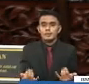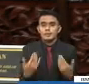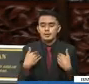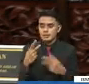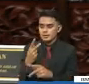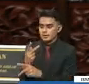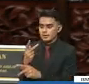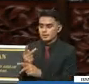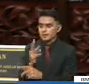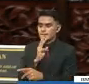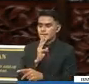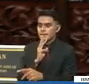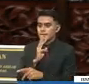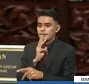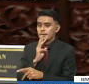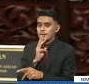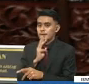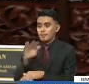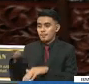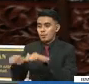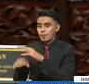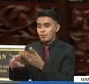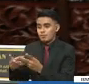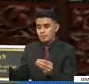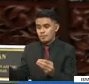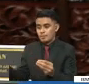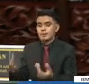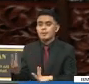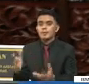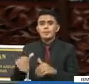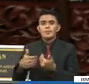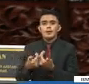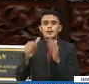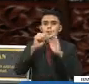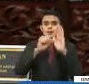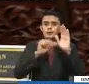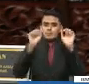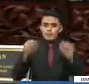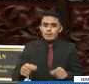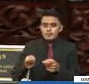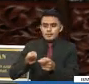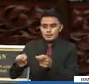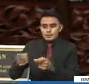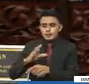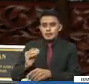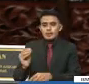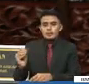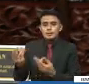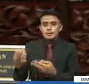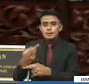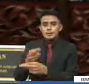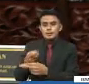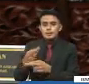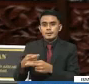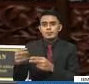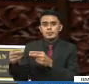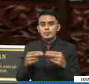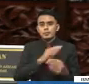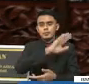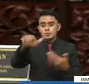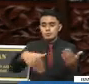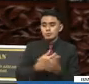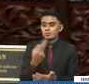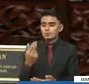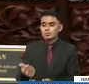menyimpan simpanan air banjir bawah tanah contohnya. Bagaimanakah akta ini dapat mengawal selia dan memperbaiki hubungan supaya semua